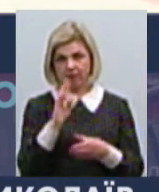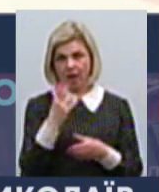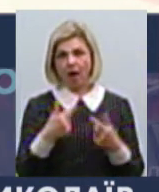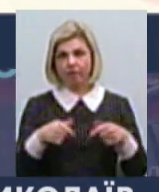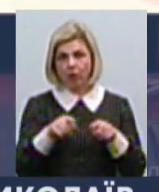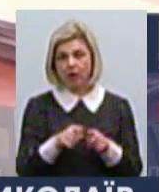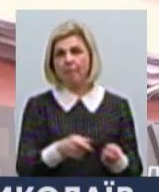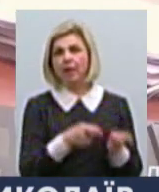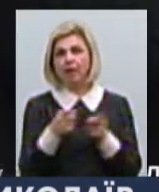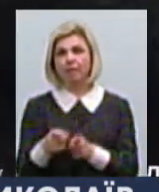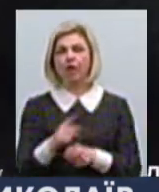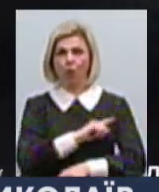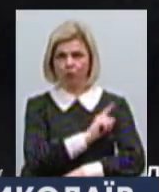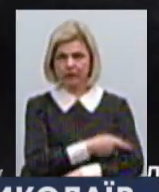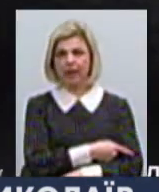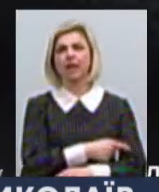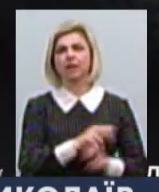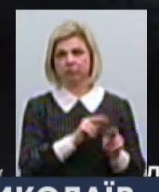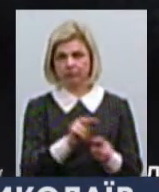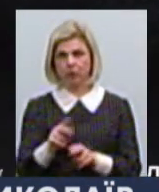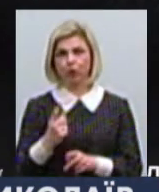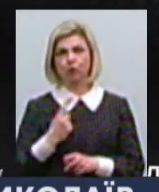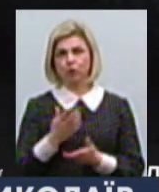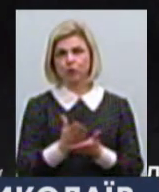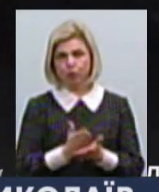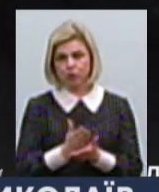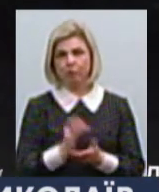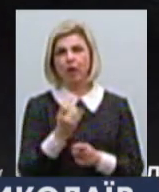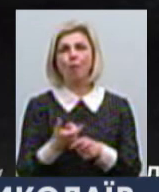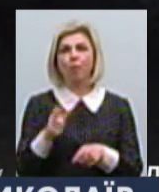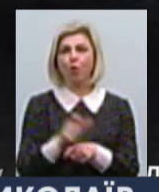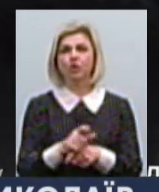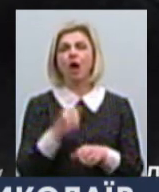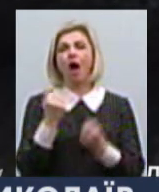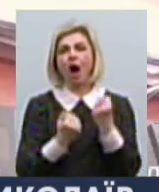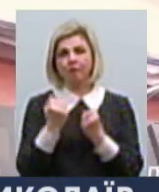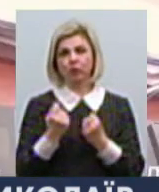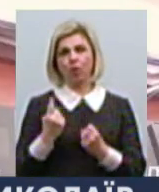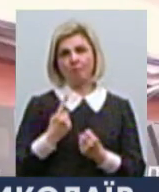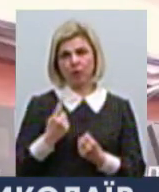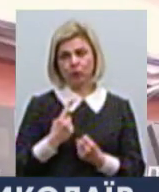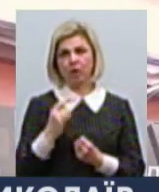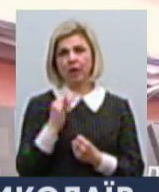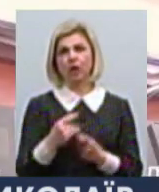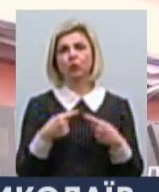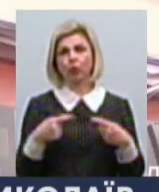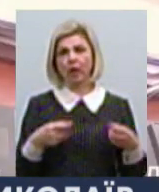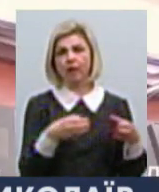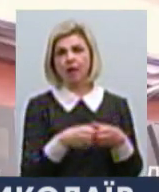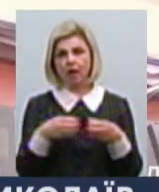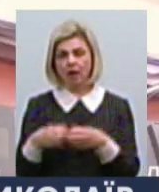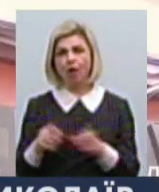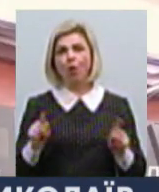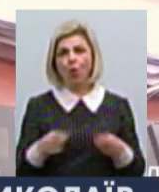переведено на посилений варіант несення служби. Збільшена кількість автопатрулів, піших нарядів. Також організовано